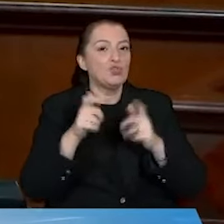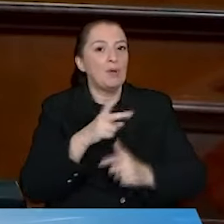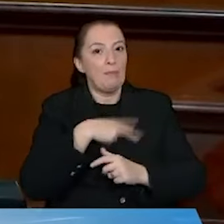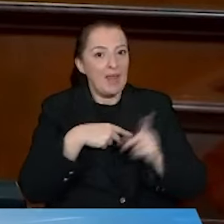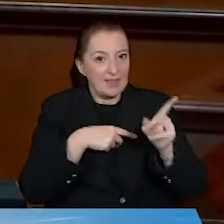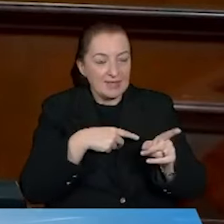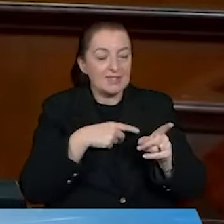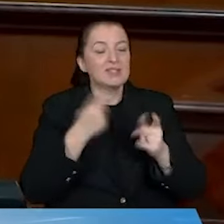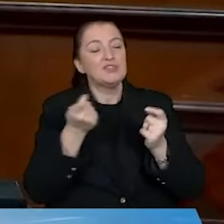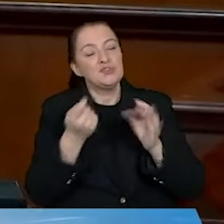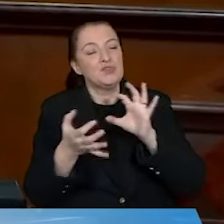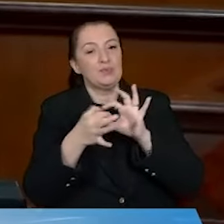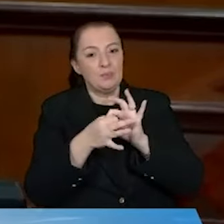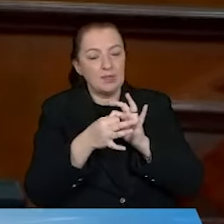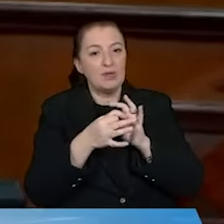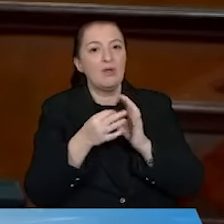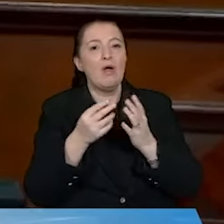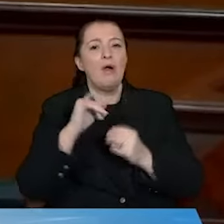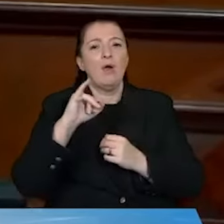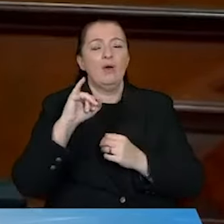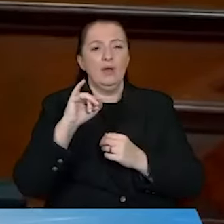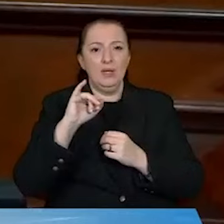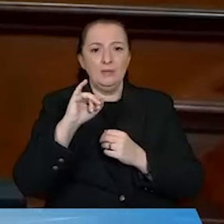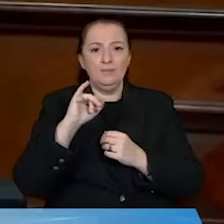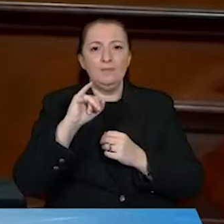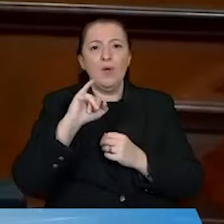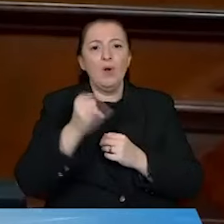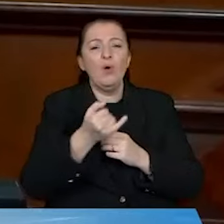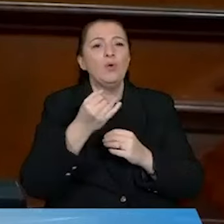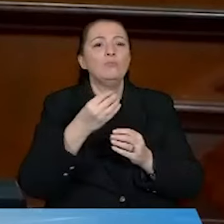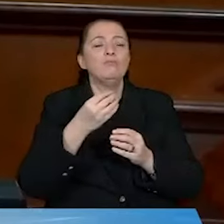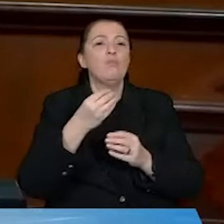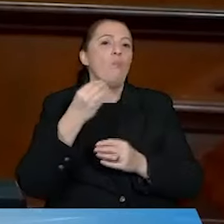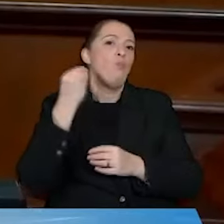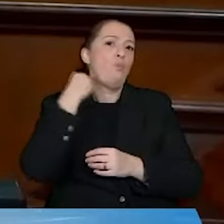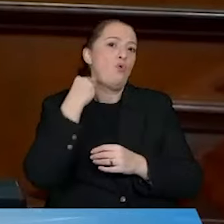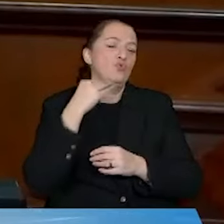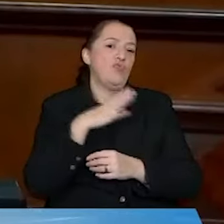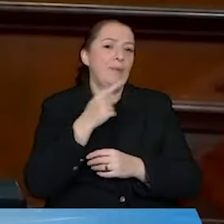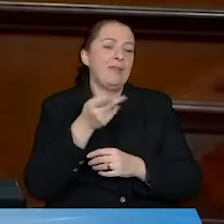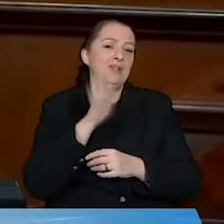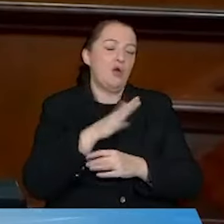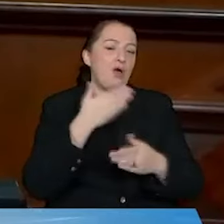ve Büyükşehir Belediyesi iştiraklerine yüklü tutarda vadesi geçmiş borcu bulunmaktadır. Rakamlara birazdan